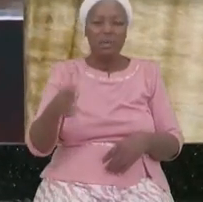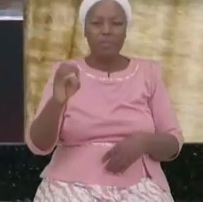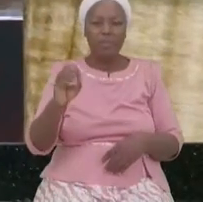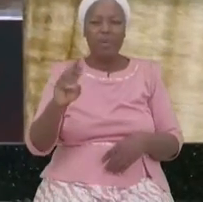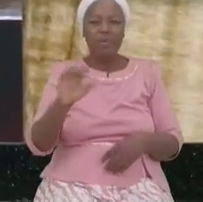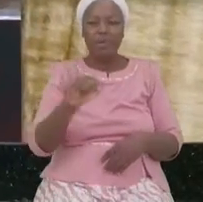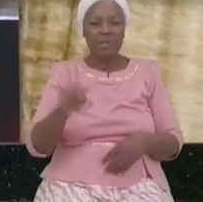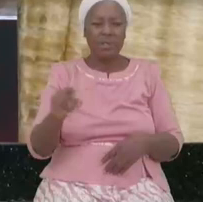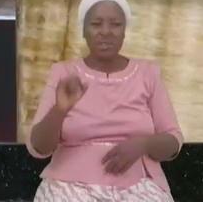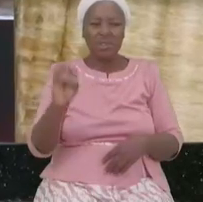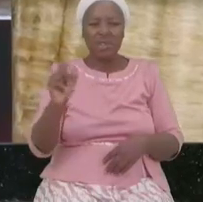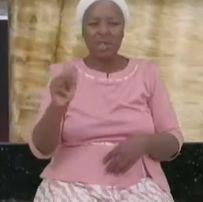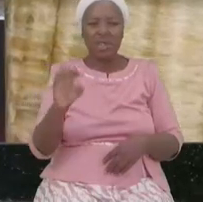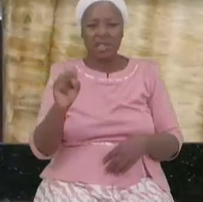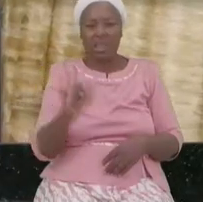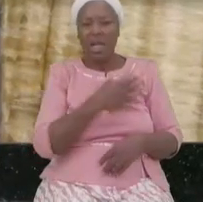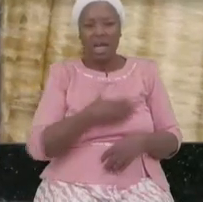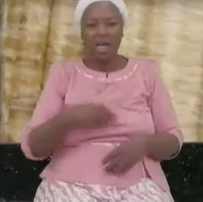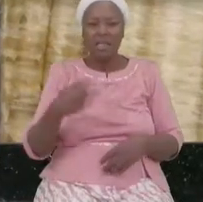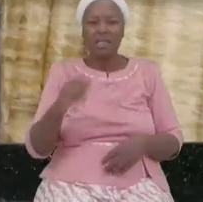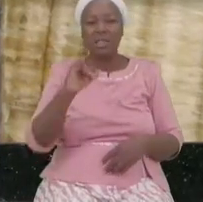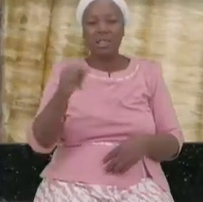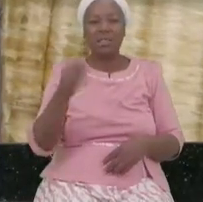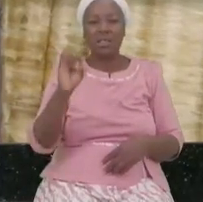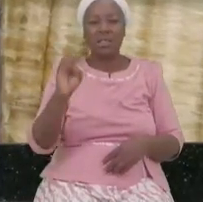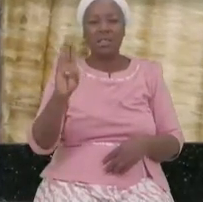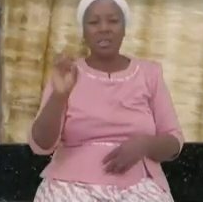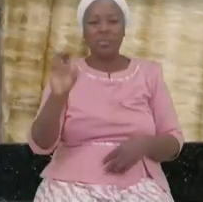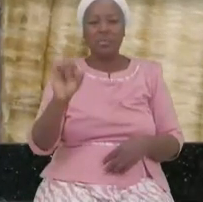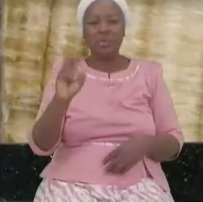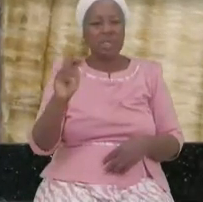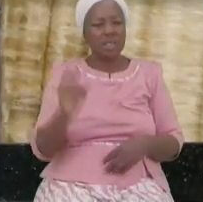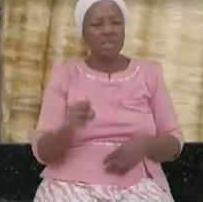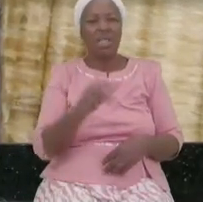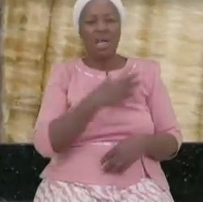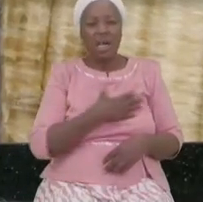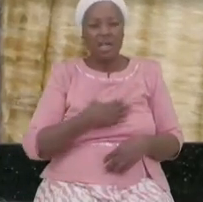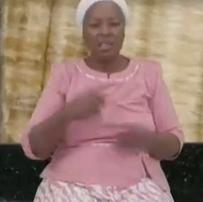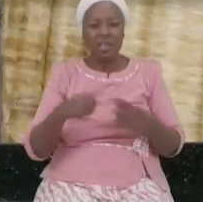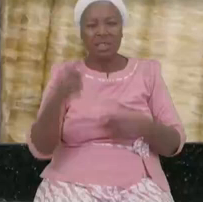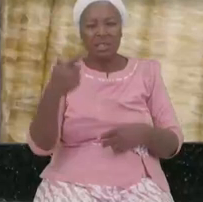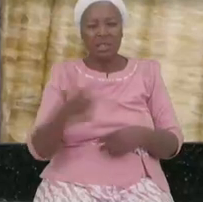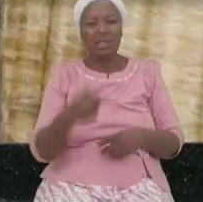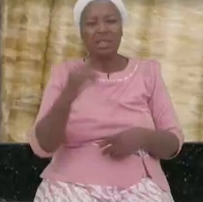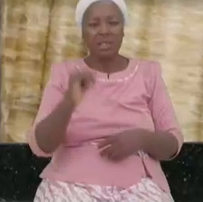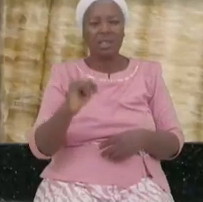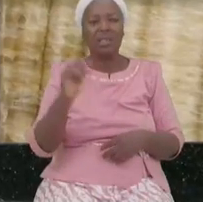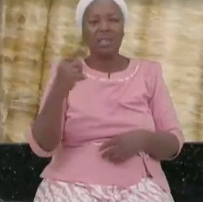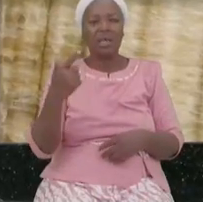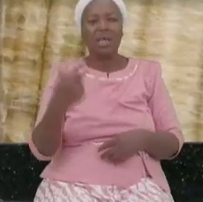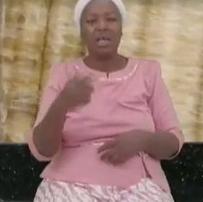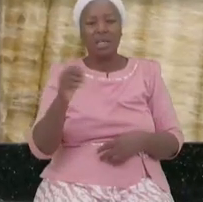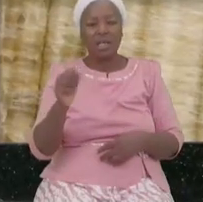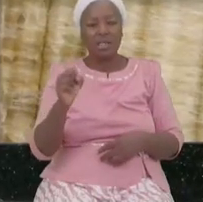Guigassiens. Et tu as tenu ta parole car tu es juste. Et tu as tenu ta